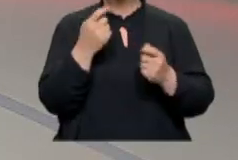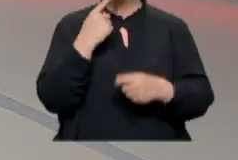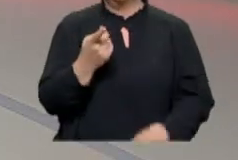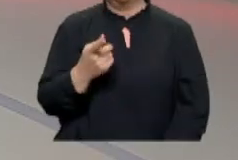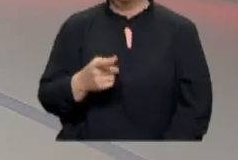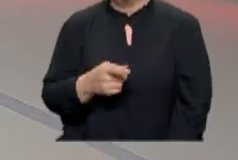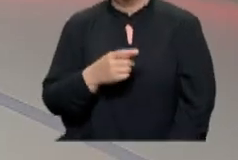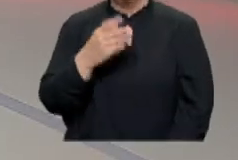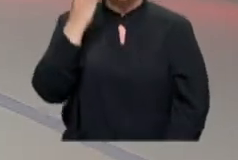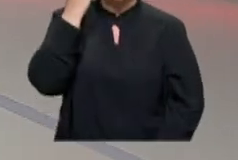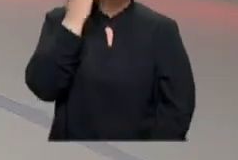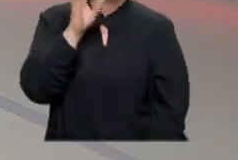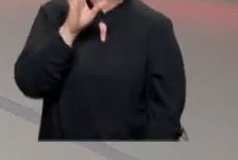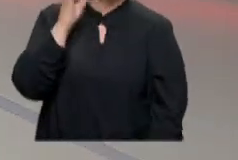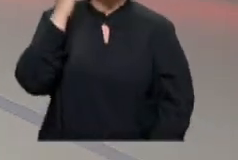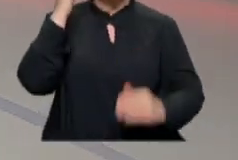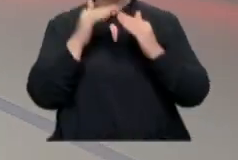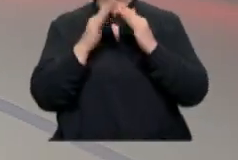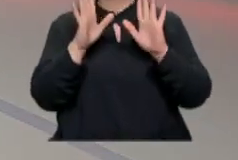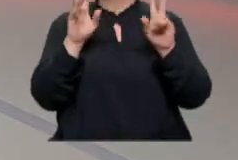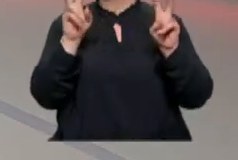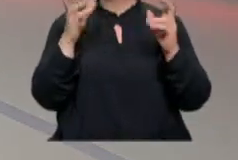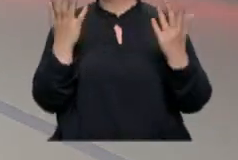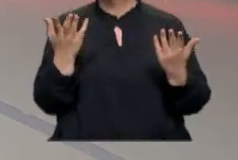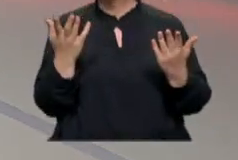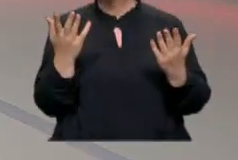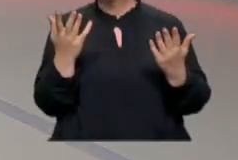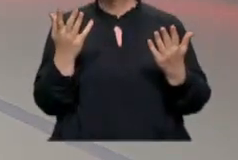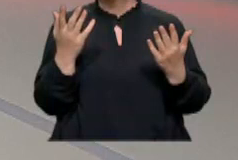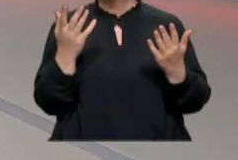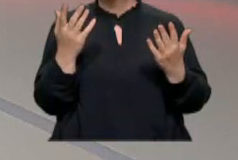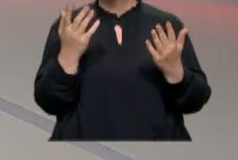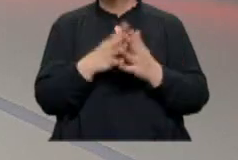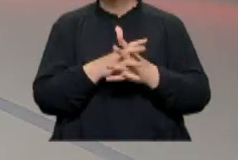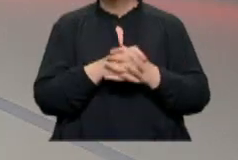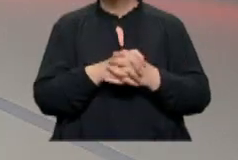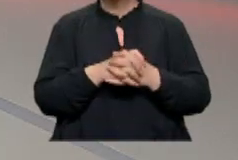diyor. Anlamadıkları, anlaşamadığımız nokta şurası.